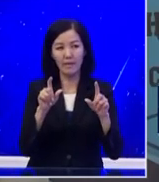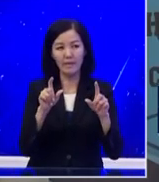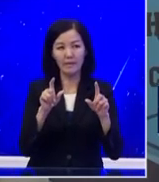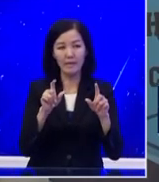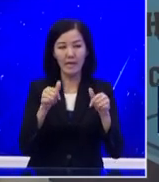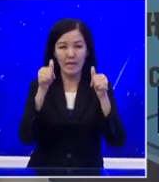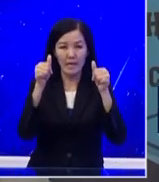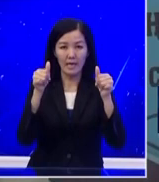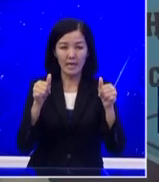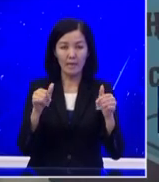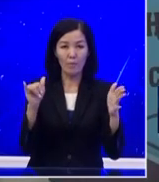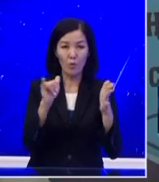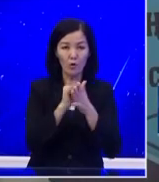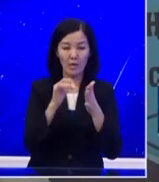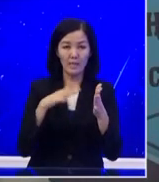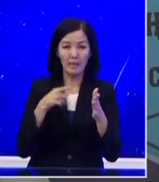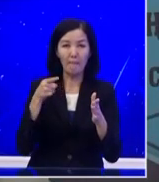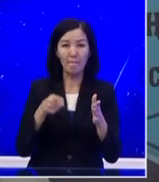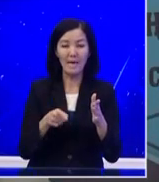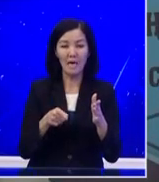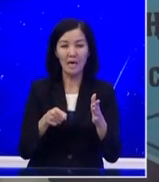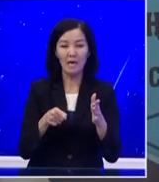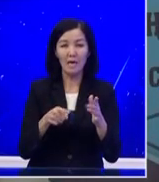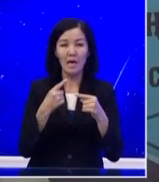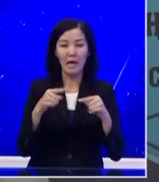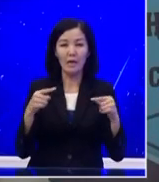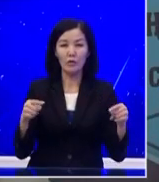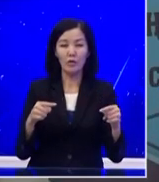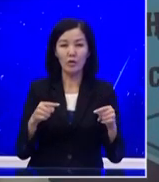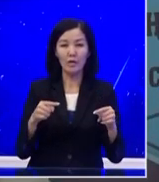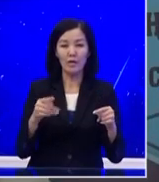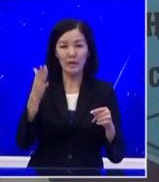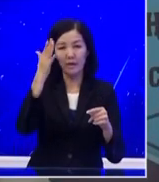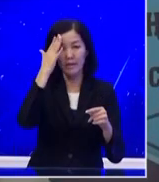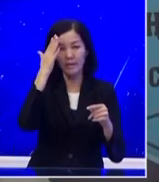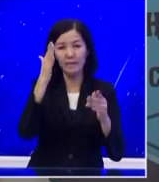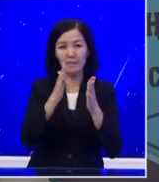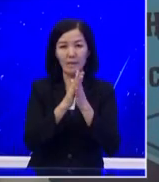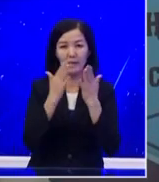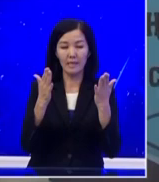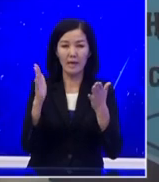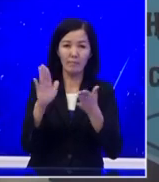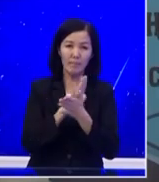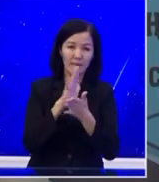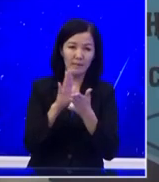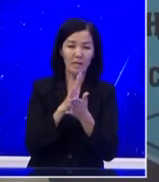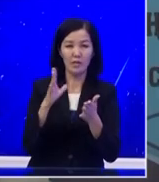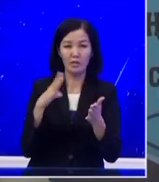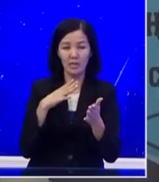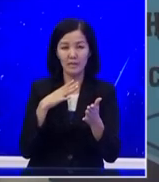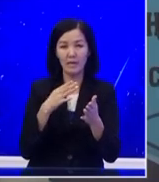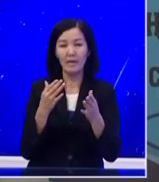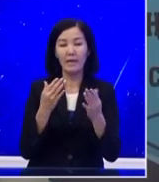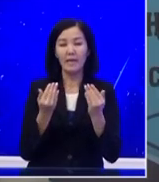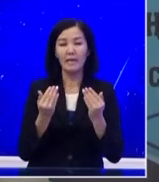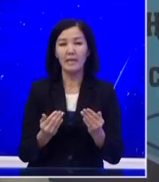ілдік және мыңға жуық әртүрлі әдістемелік құралдар басып шығардық. Енді